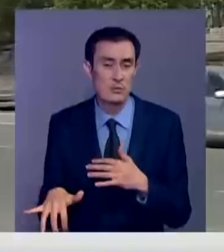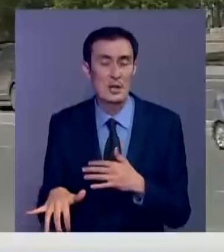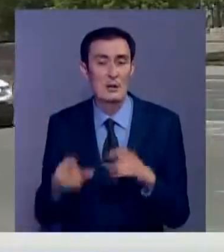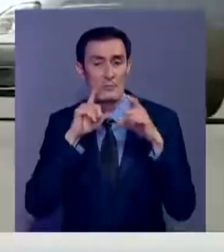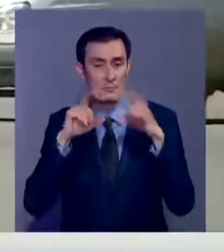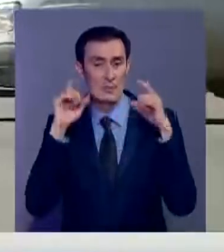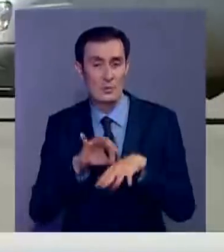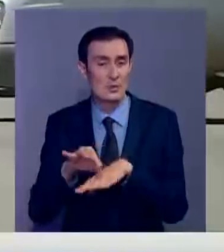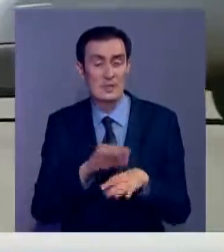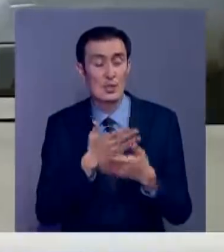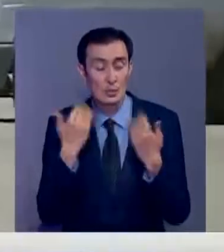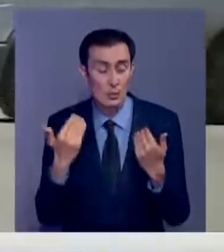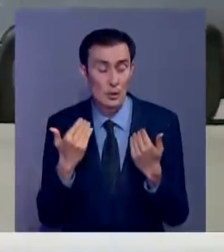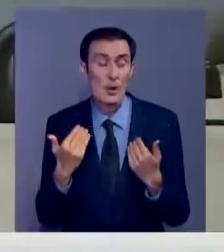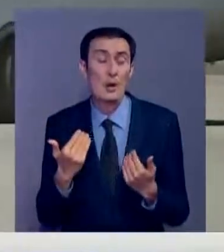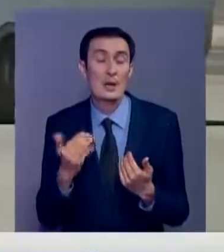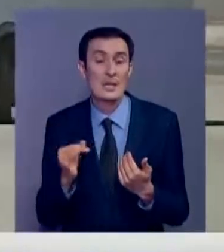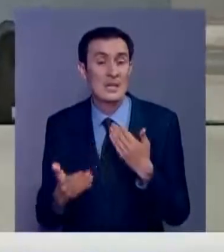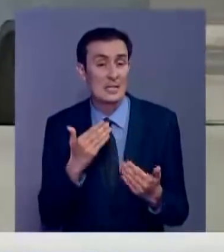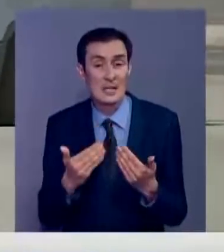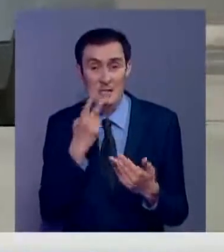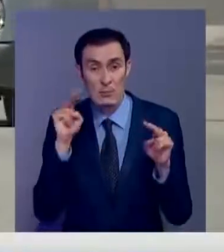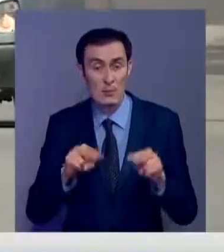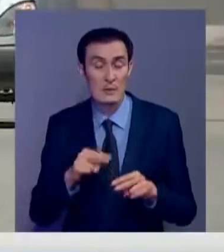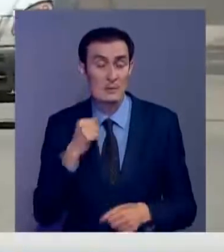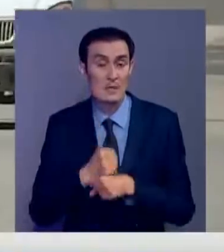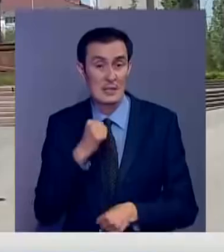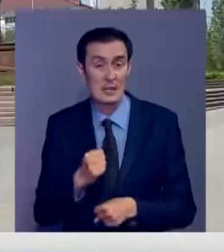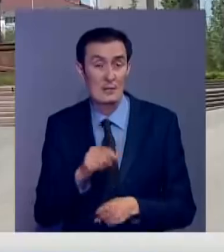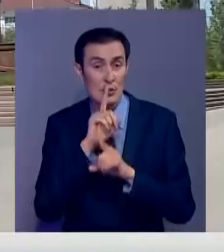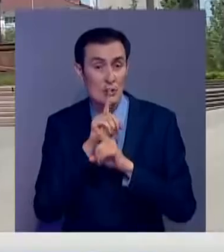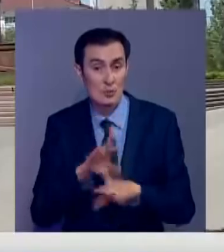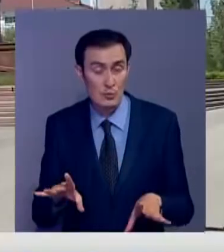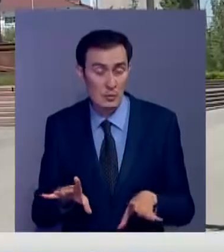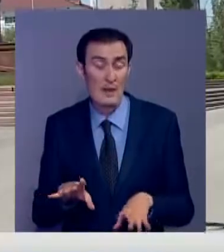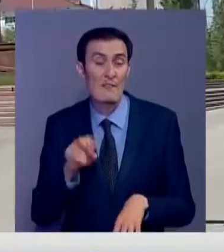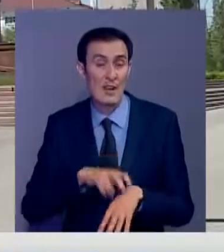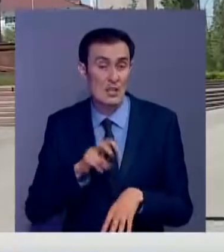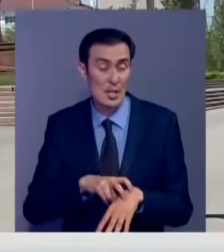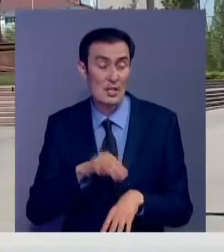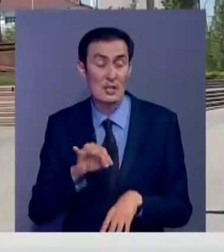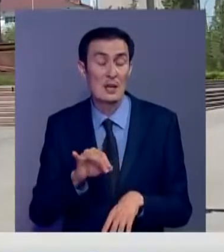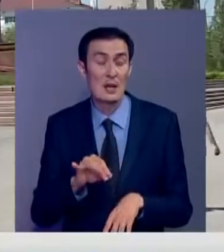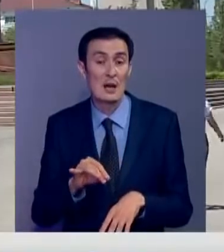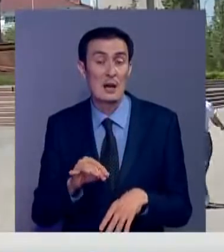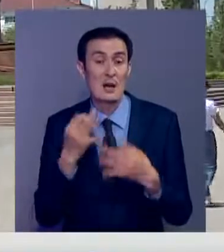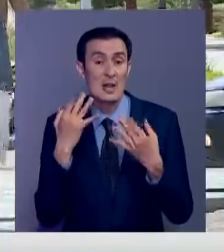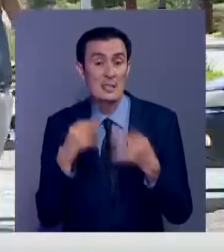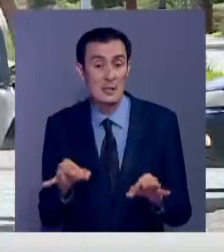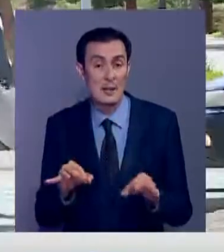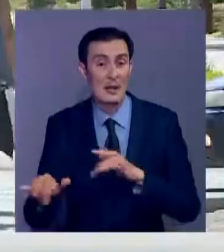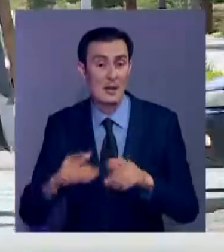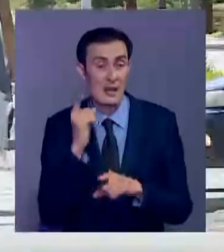средствами защиты. Между тем, несоблюдение жителями предписаний санитарных врачей, а также ослабление карантинных